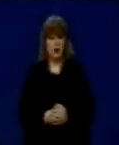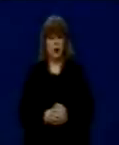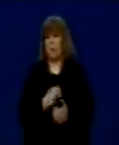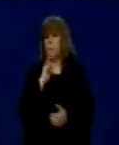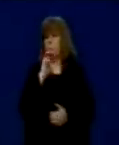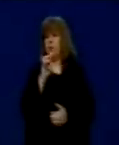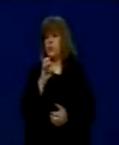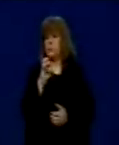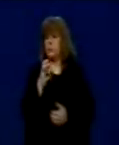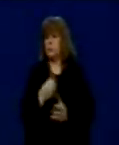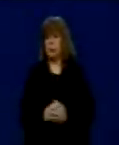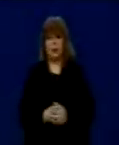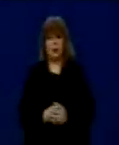përgjigje